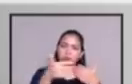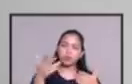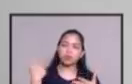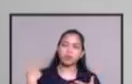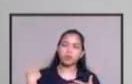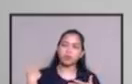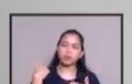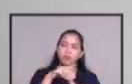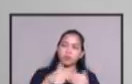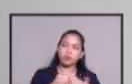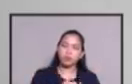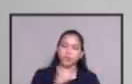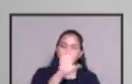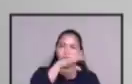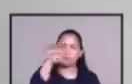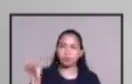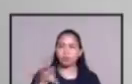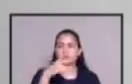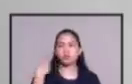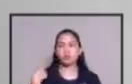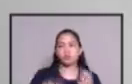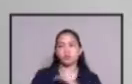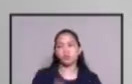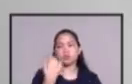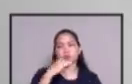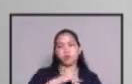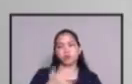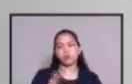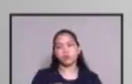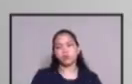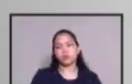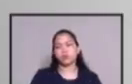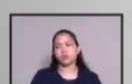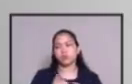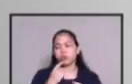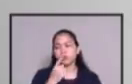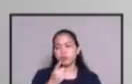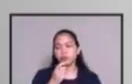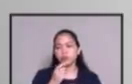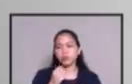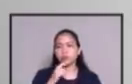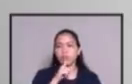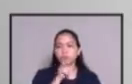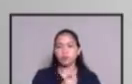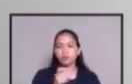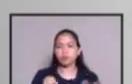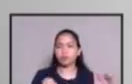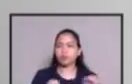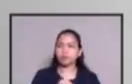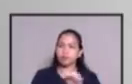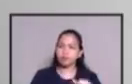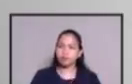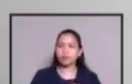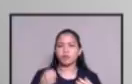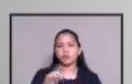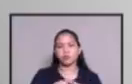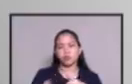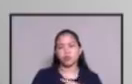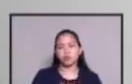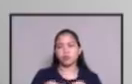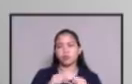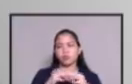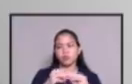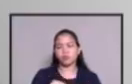General Trias sa Cavite sa Huwebes ng umaga hanggang hapon. Tiniyak naman ng Meralco na sapat ang supply at bunsod lamang ito ng maintenance